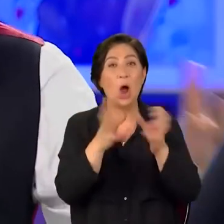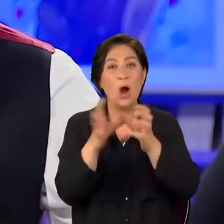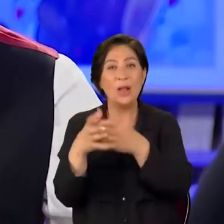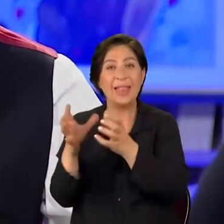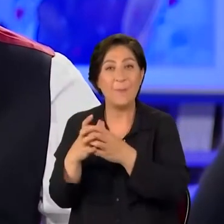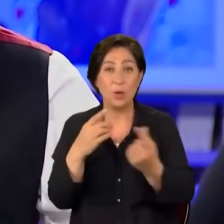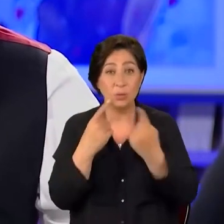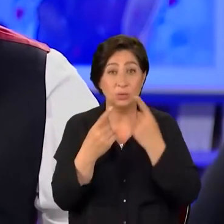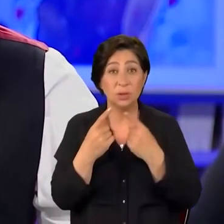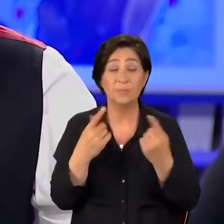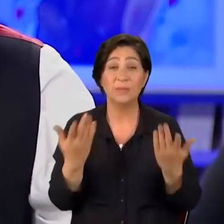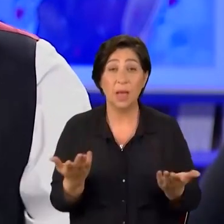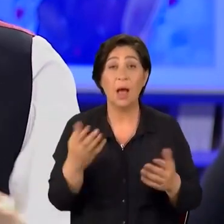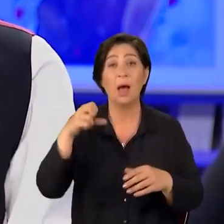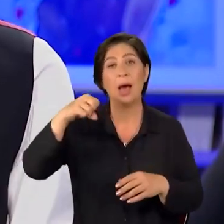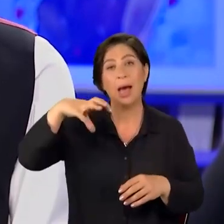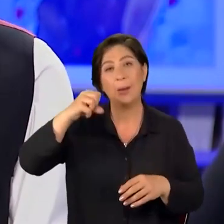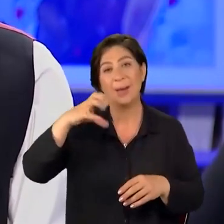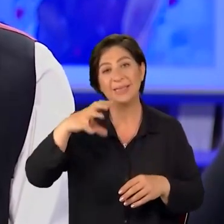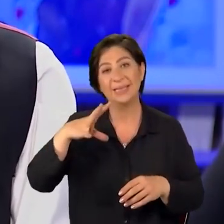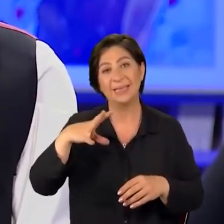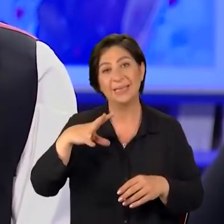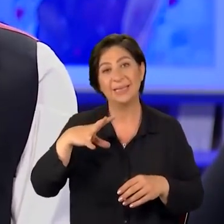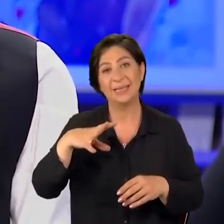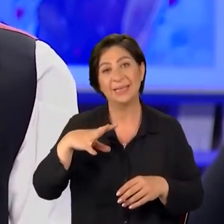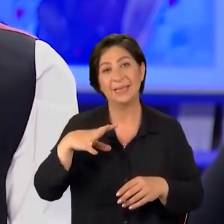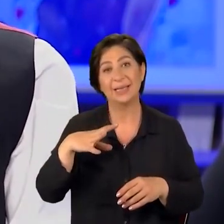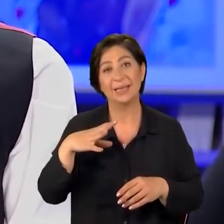gençlik örgütlenmelerinden konuşalım diye